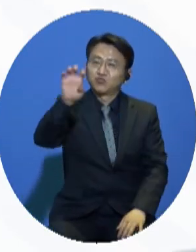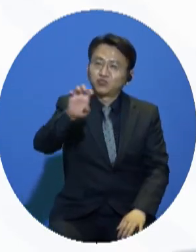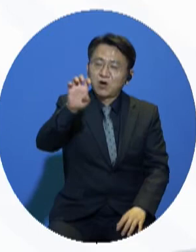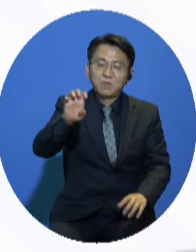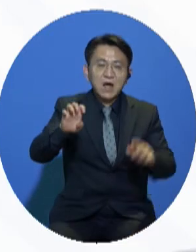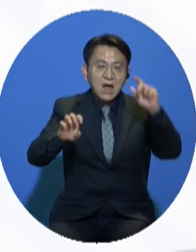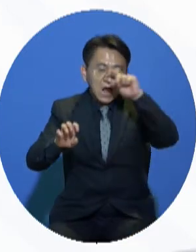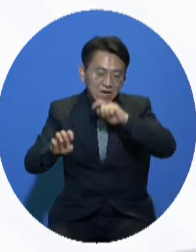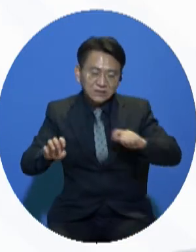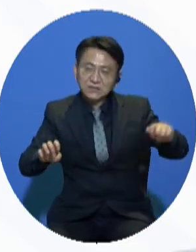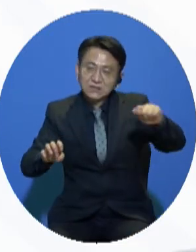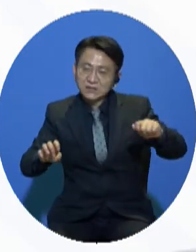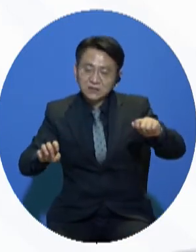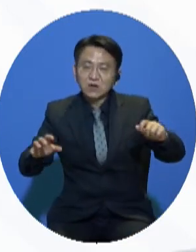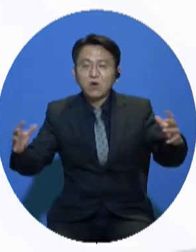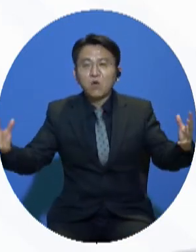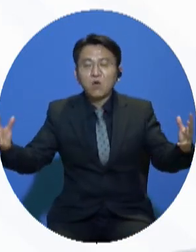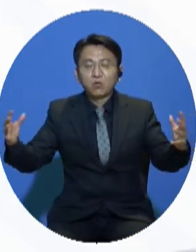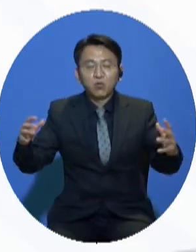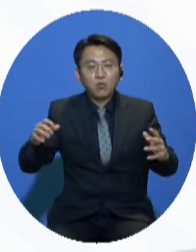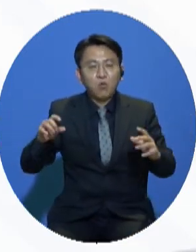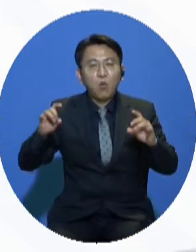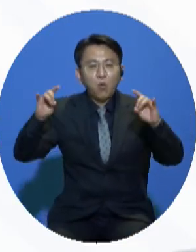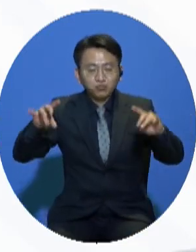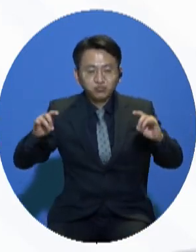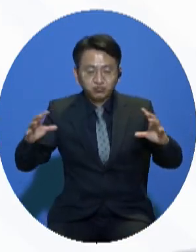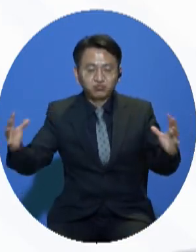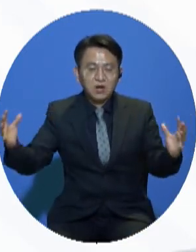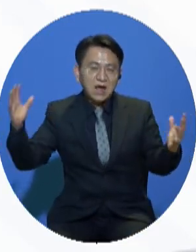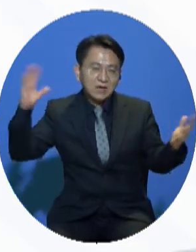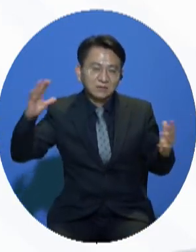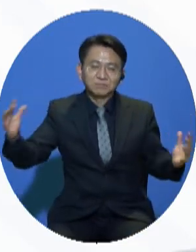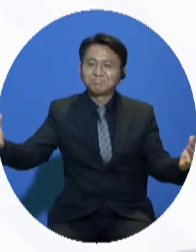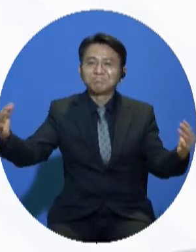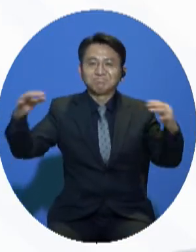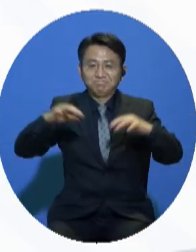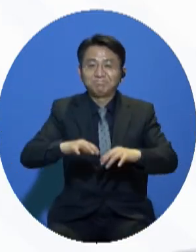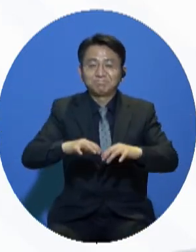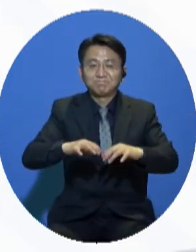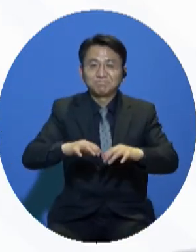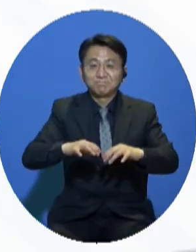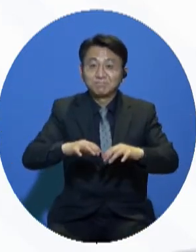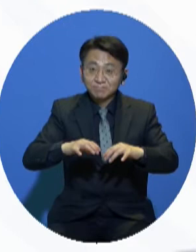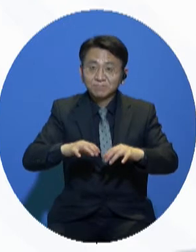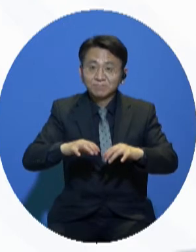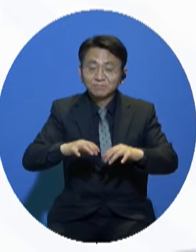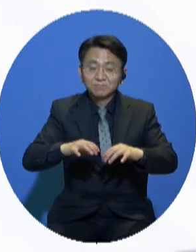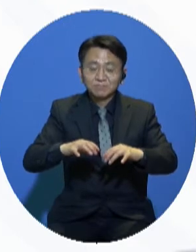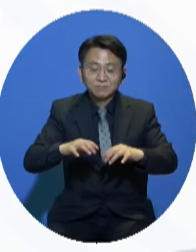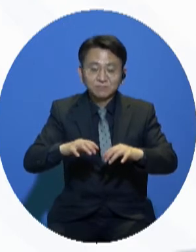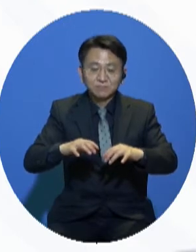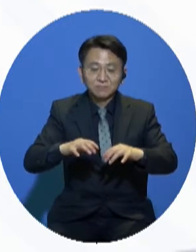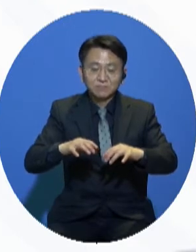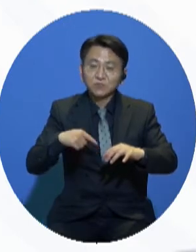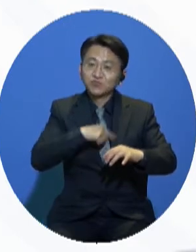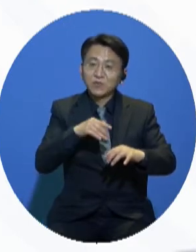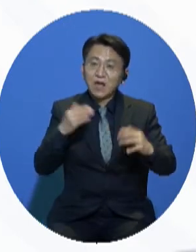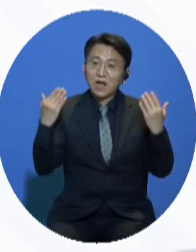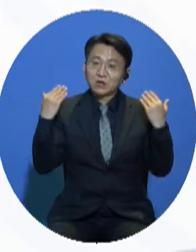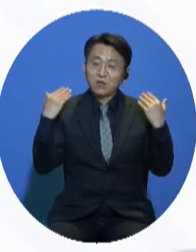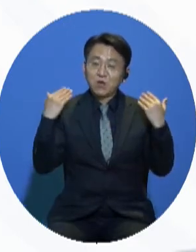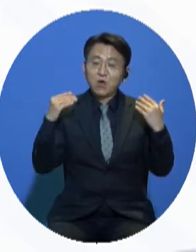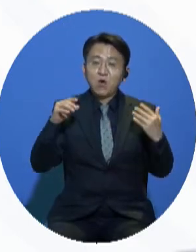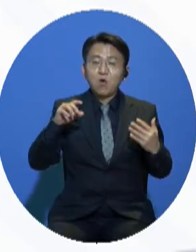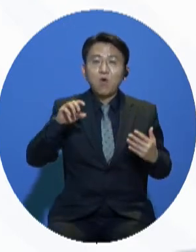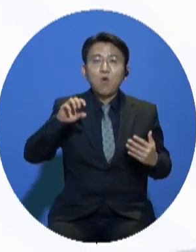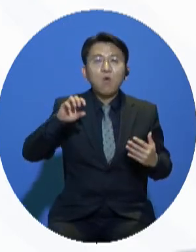were 아시아에서도 there 또 to play sport. 호주 전역에서 Because my 학생들이 school is 왔습니다. known 그런데 as the 우리 breeding 제 ground for the 학교가 Australian rugby 이 union 호주